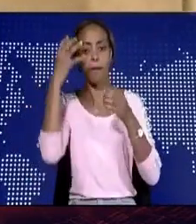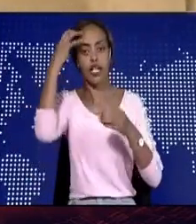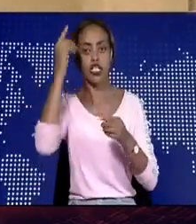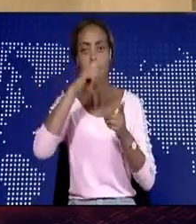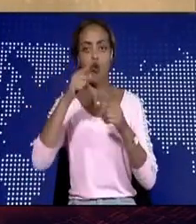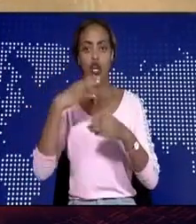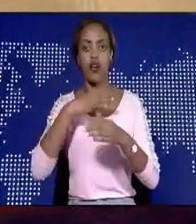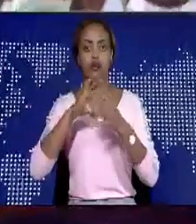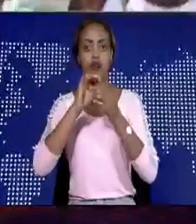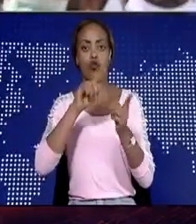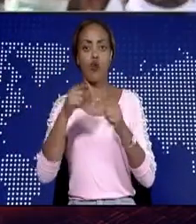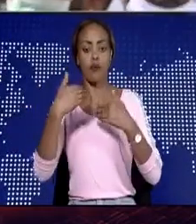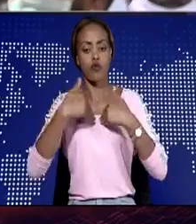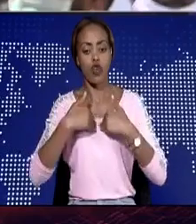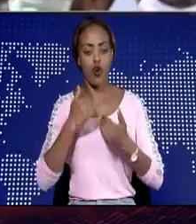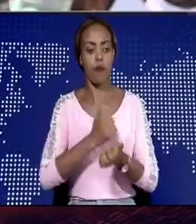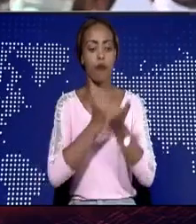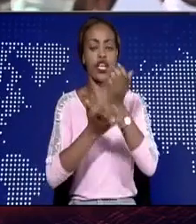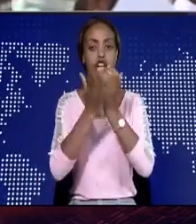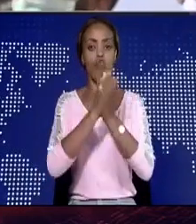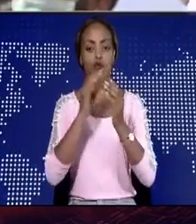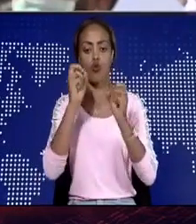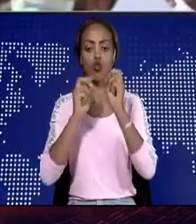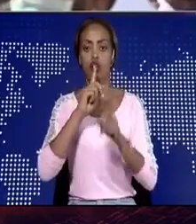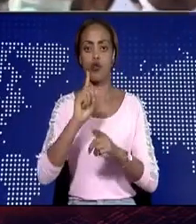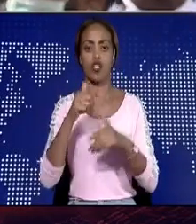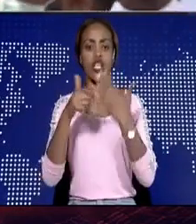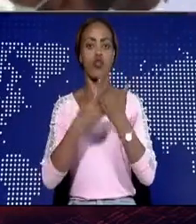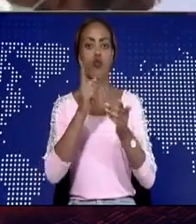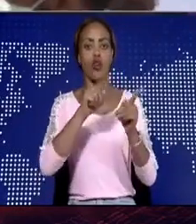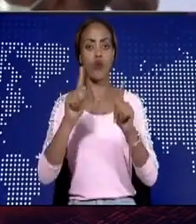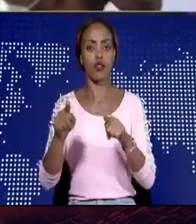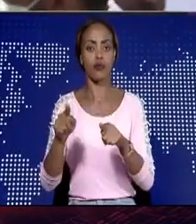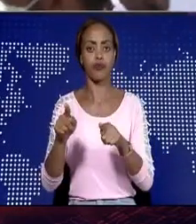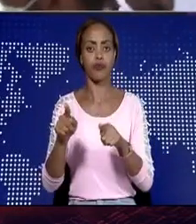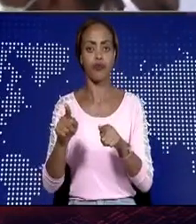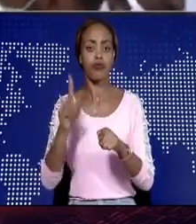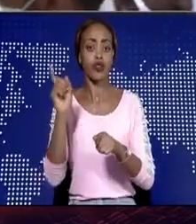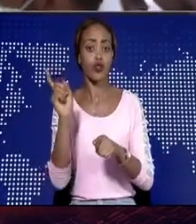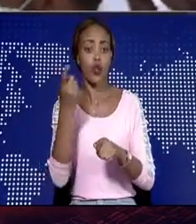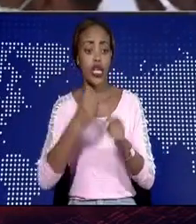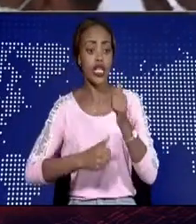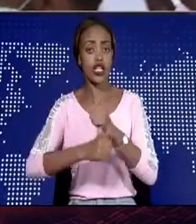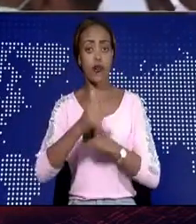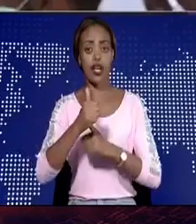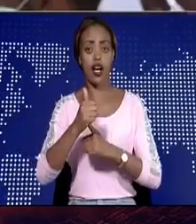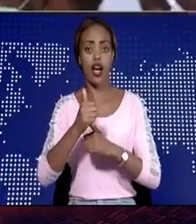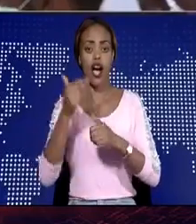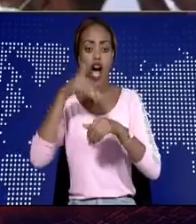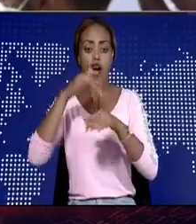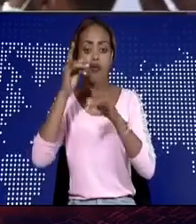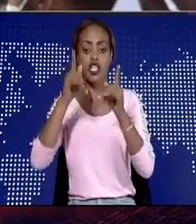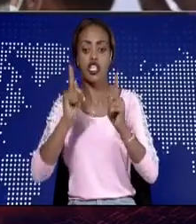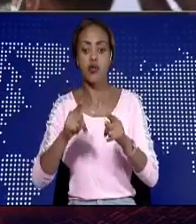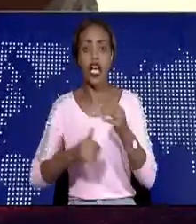አሐት ማህበረተውን በዘለው ምድግጋፈን መወዳደን እዩ ስለዚህ ሆነውን ዝኾነ ዝገጠመናን አብ ህዝብና ከገጠም